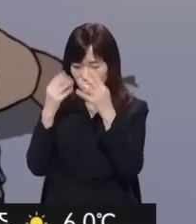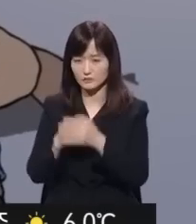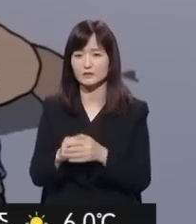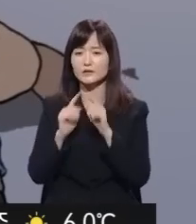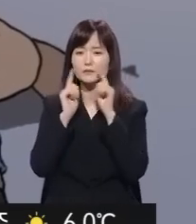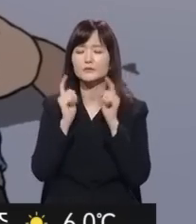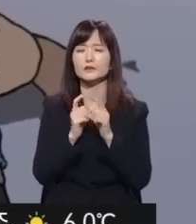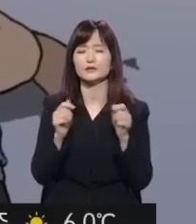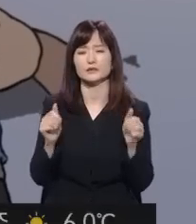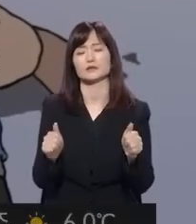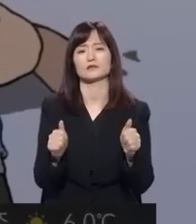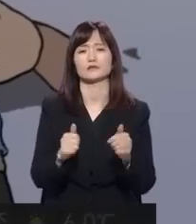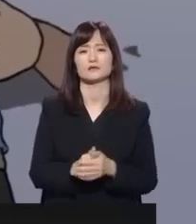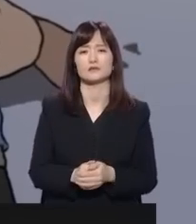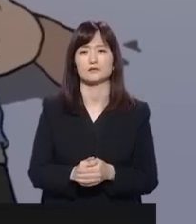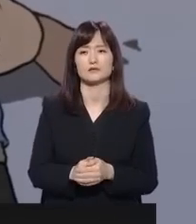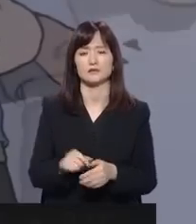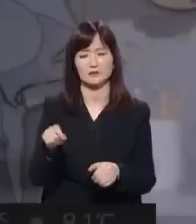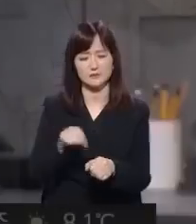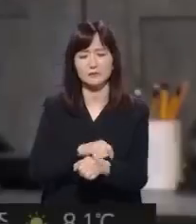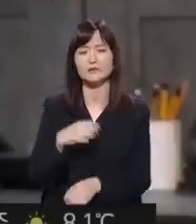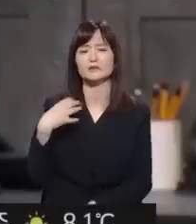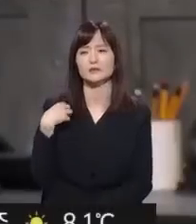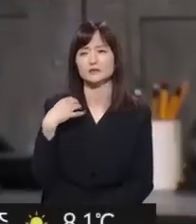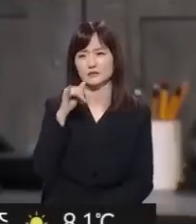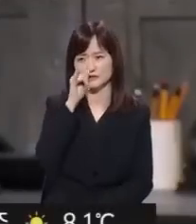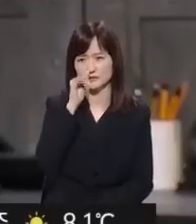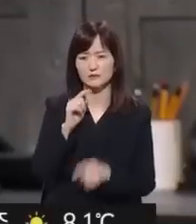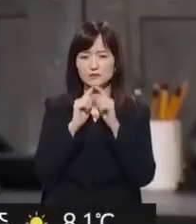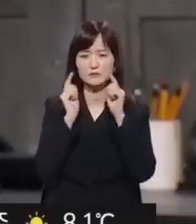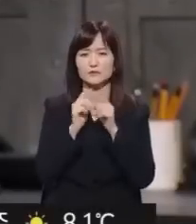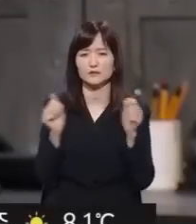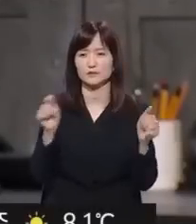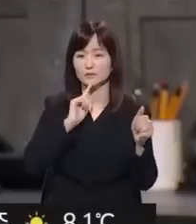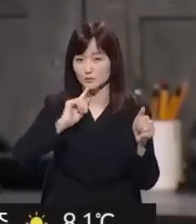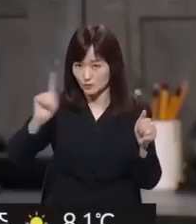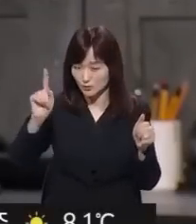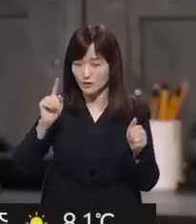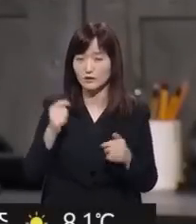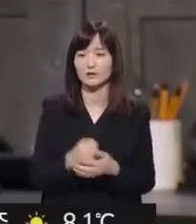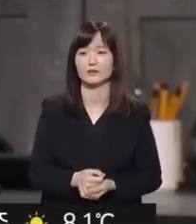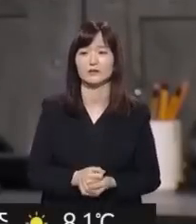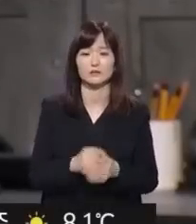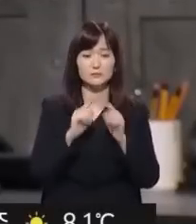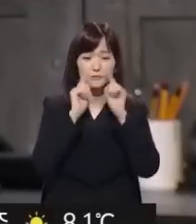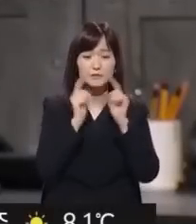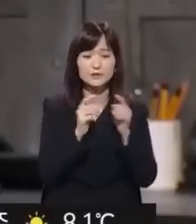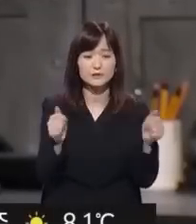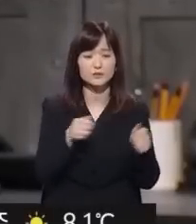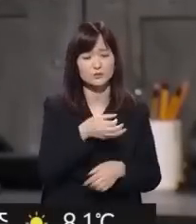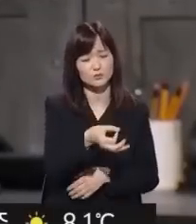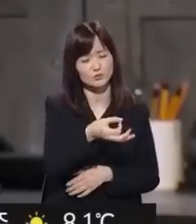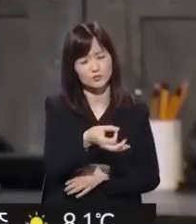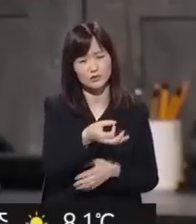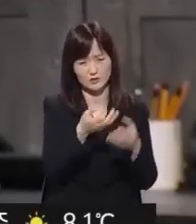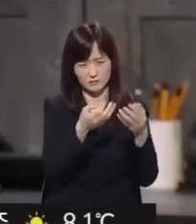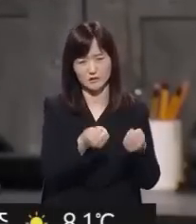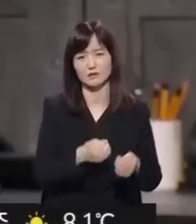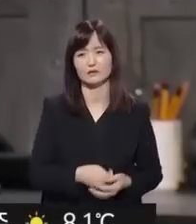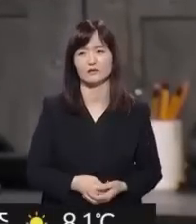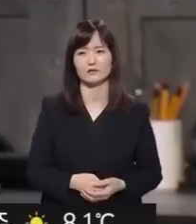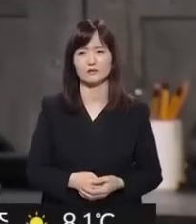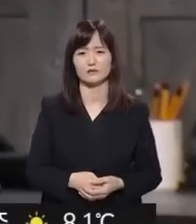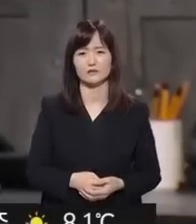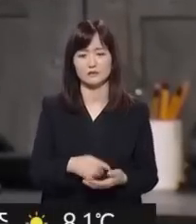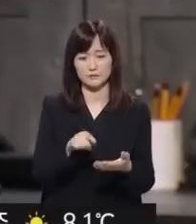인사사건에서는 또 별도로 책임을 물을 수가 있으니까요 민사소송까지 함께 하되 다만 이게 민사를 하면 또 돈이 들어가니까요 우리가 흔히